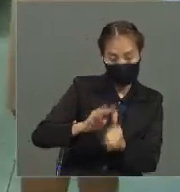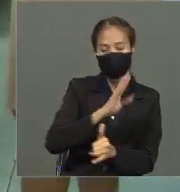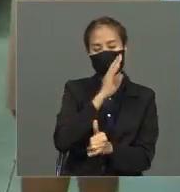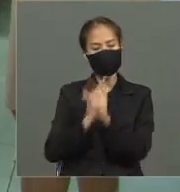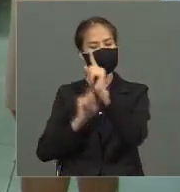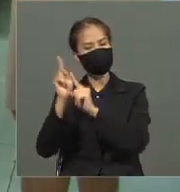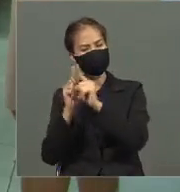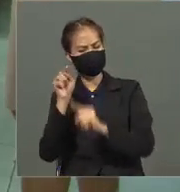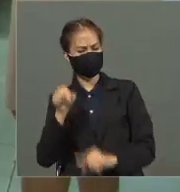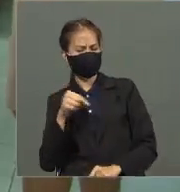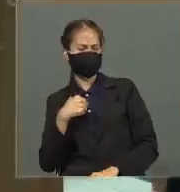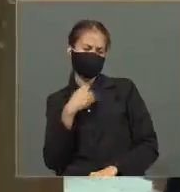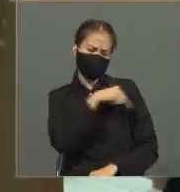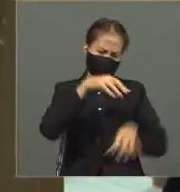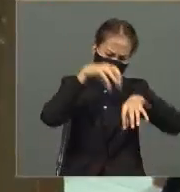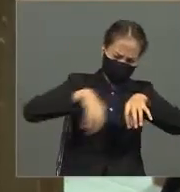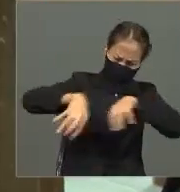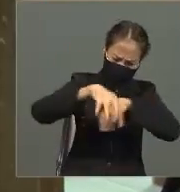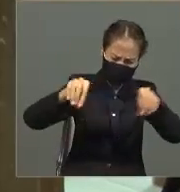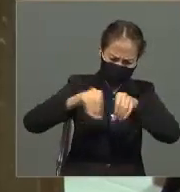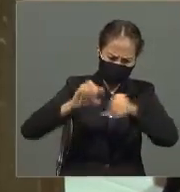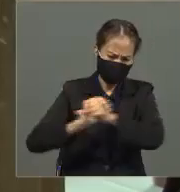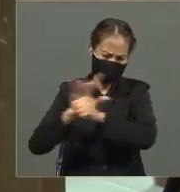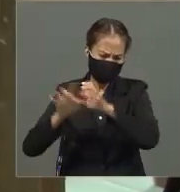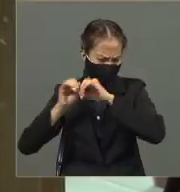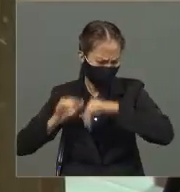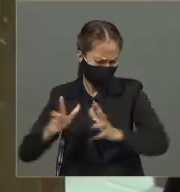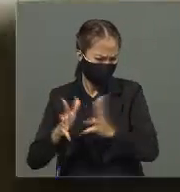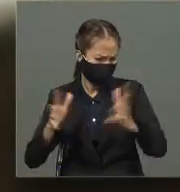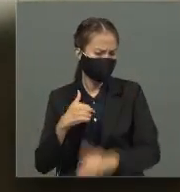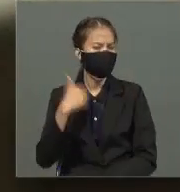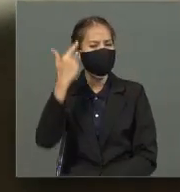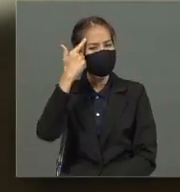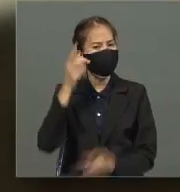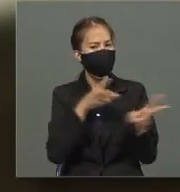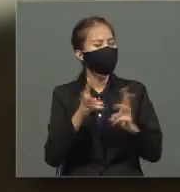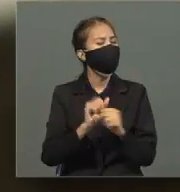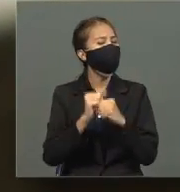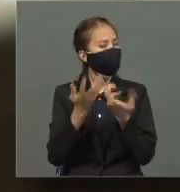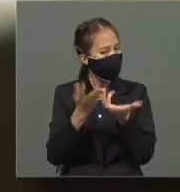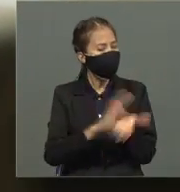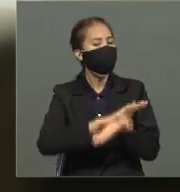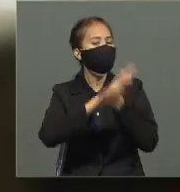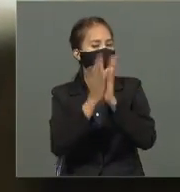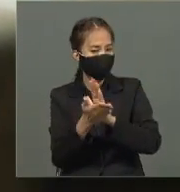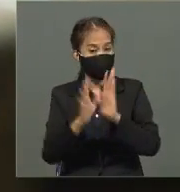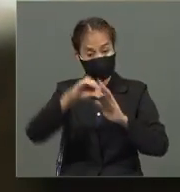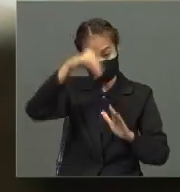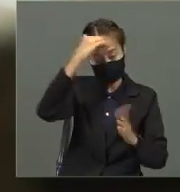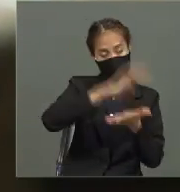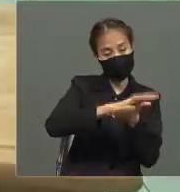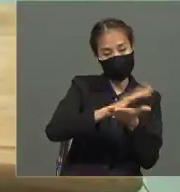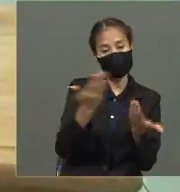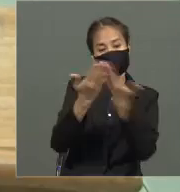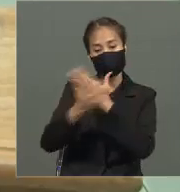ในจังหวัดของเรามีการติดเชื้อมากๆเนี่ยก็ควรจะปรับรูปแบบในการเรียนการสอนเป็นในส่วนของออนไลน์นะคะที่นี่เนื่องจากกระทรวงศึกษาธิการ